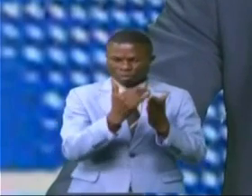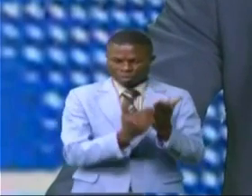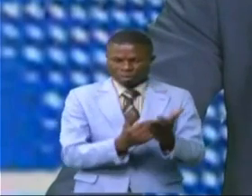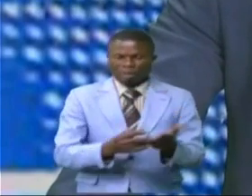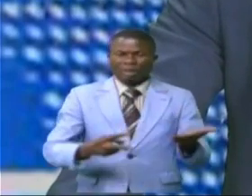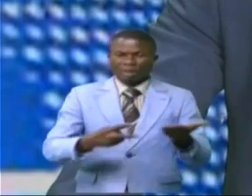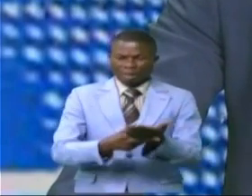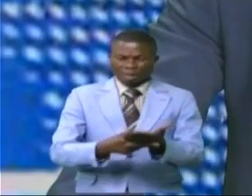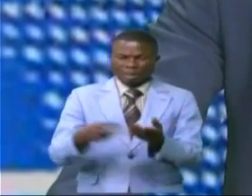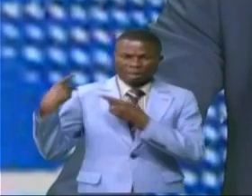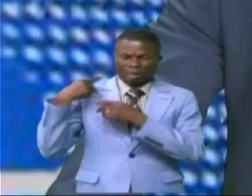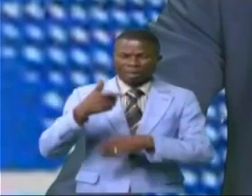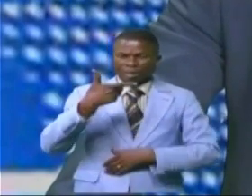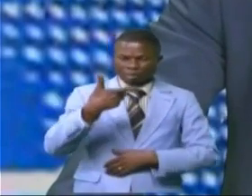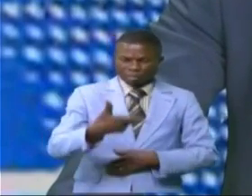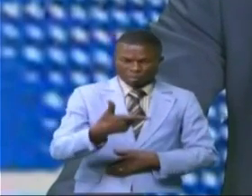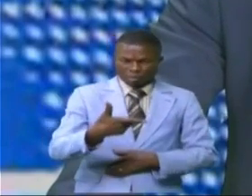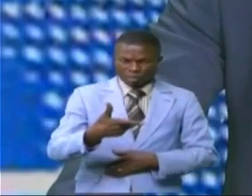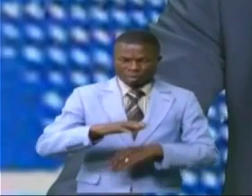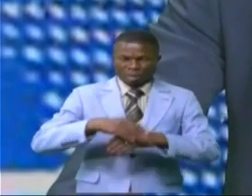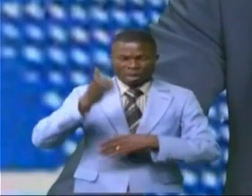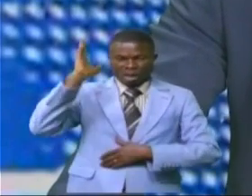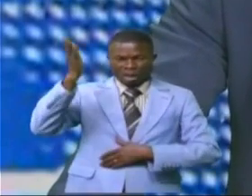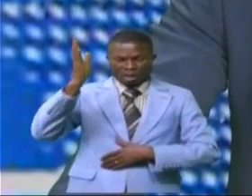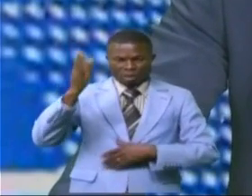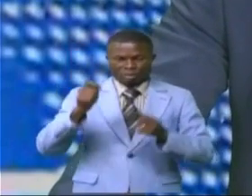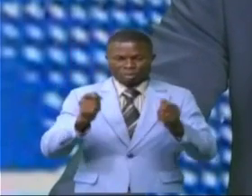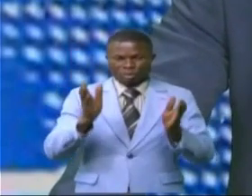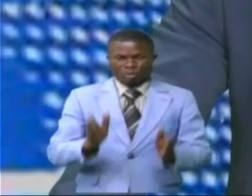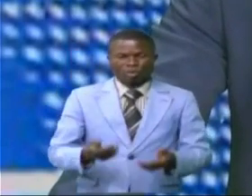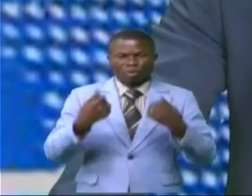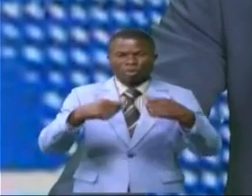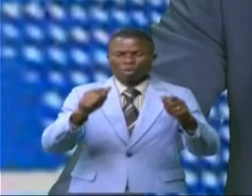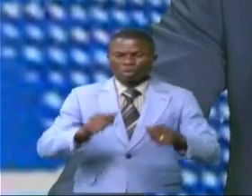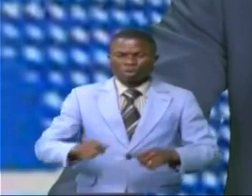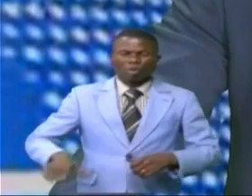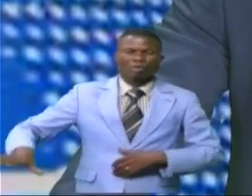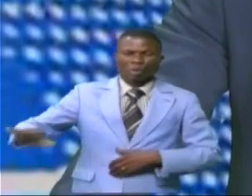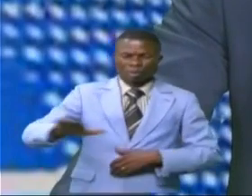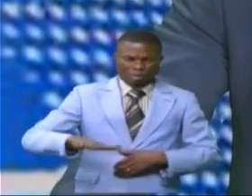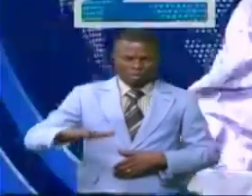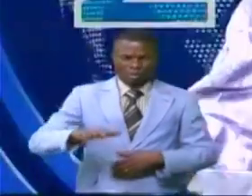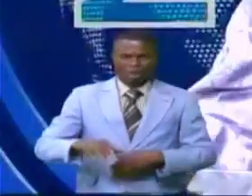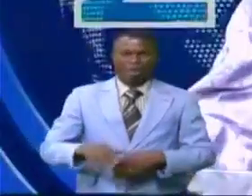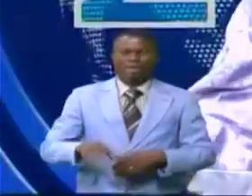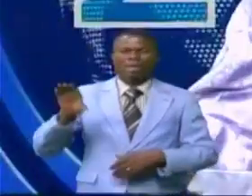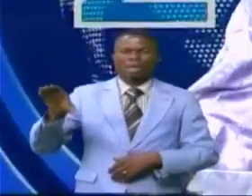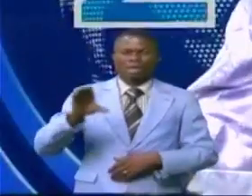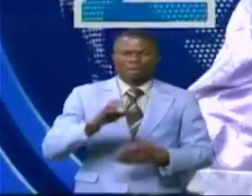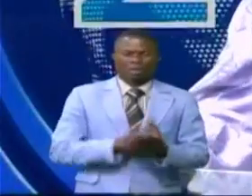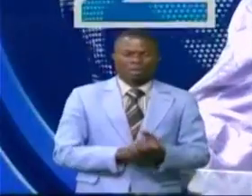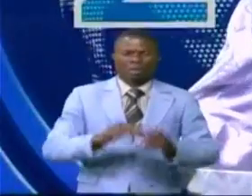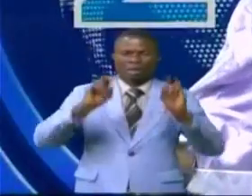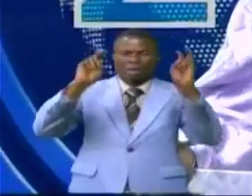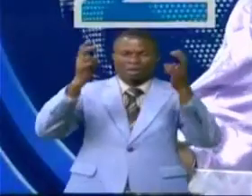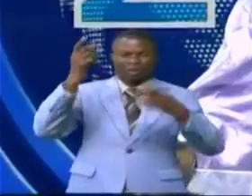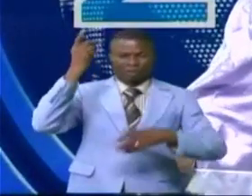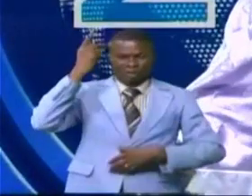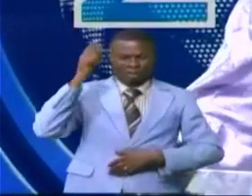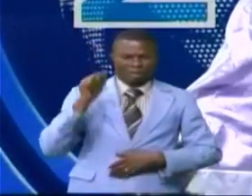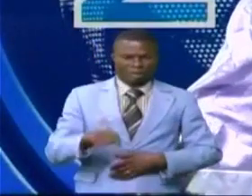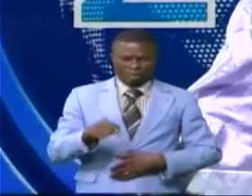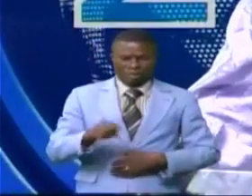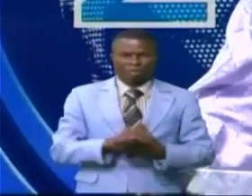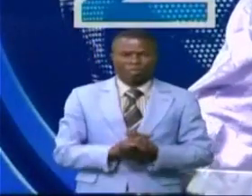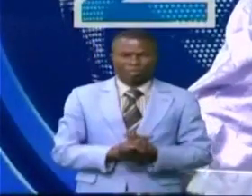billets depuis le mardi, après juste la conférence de presse, se vendent dans 19 agences Robank sur toute la capitale de Kinshasa.